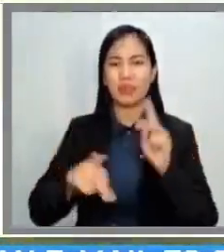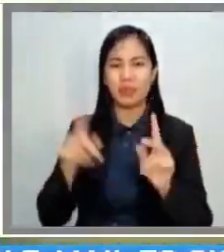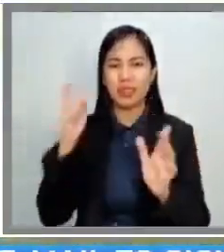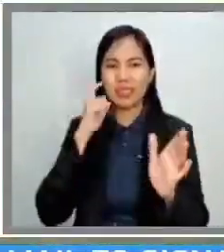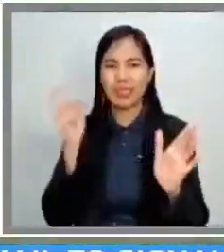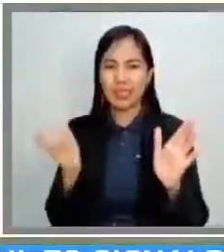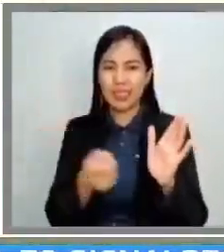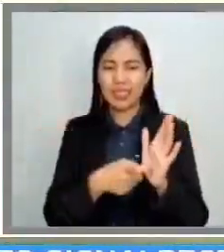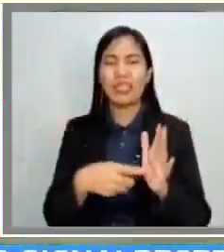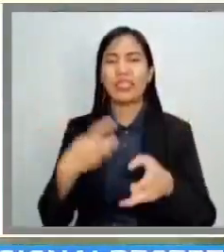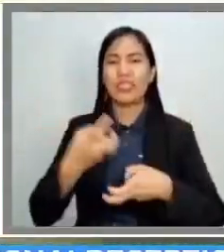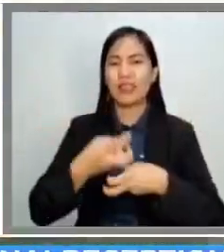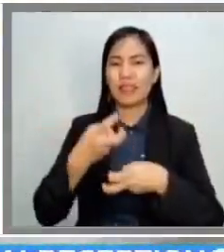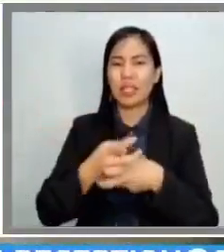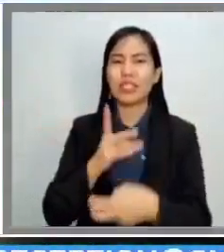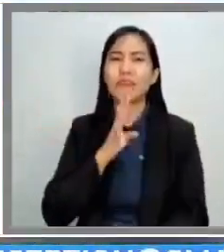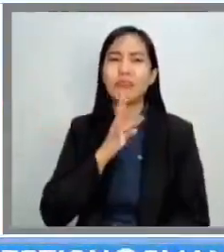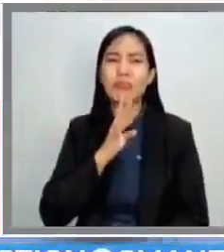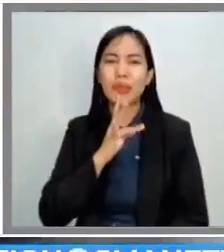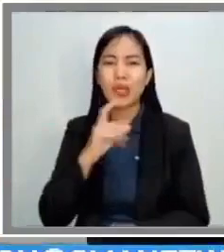ang Palawan.